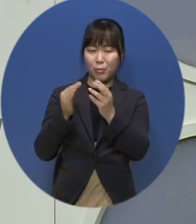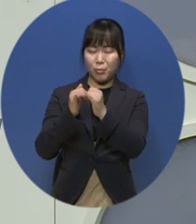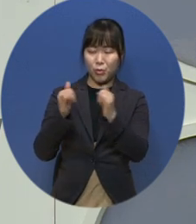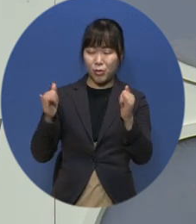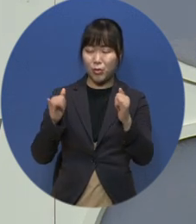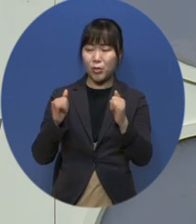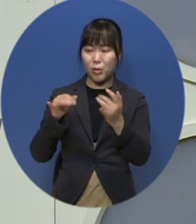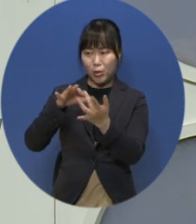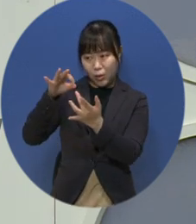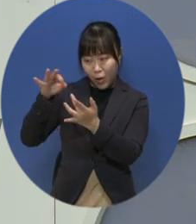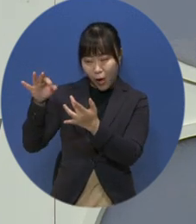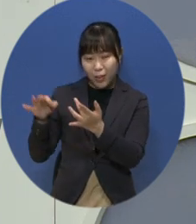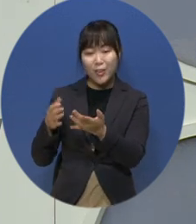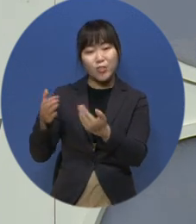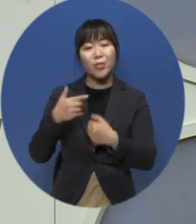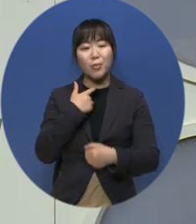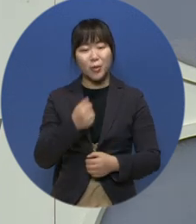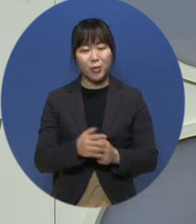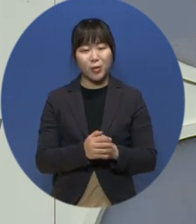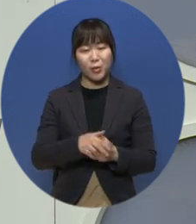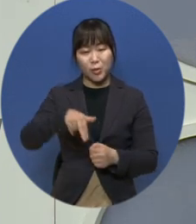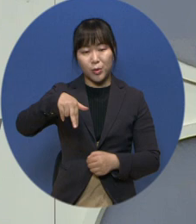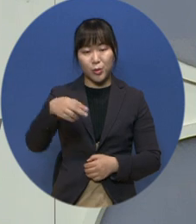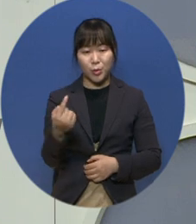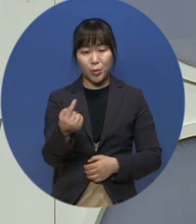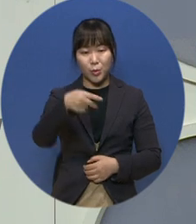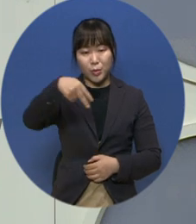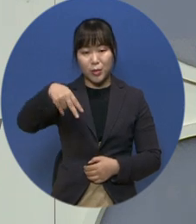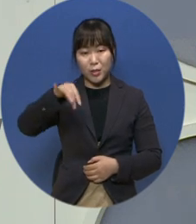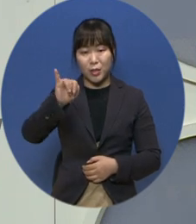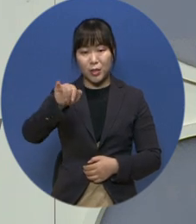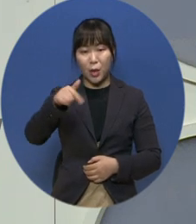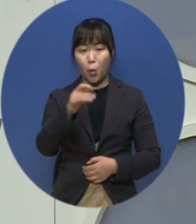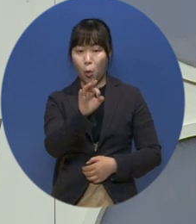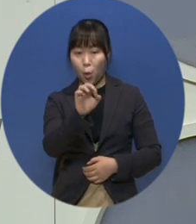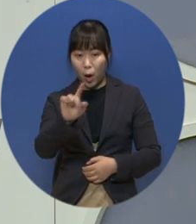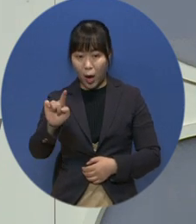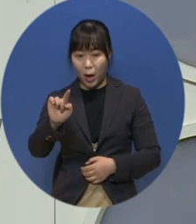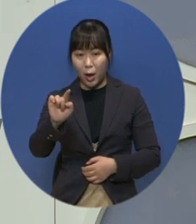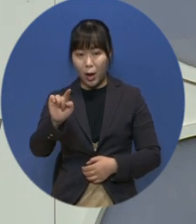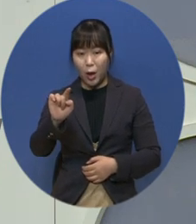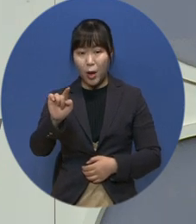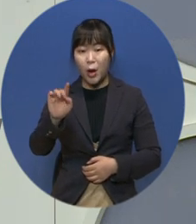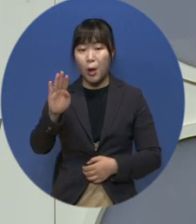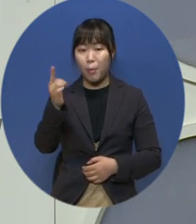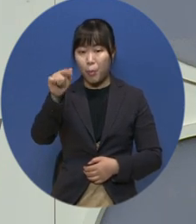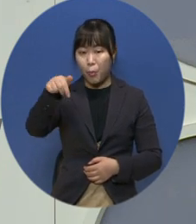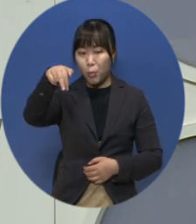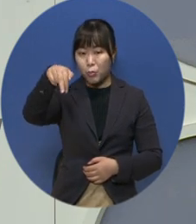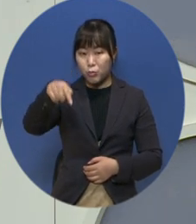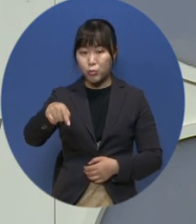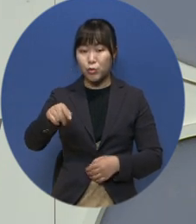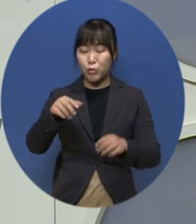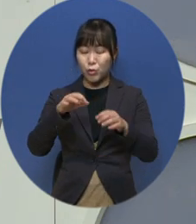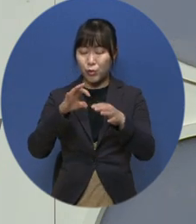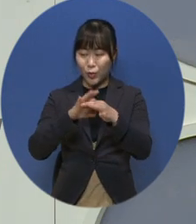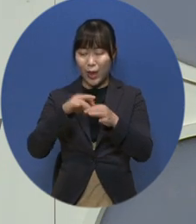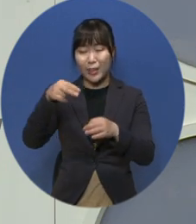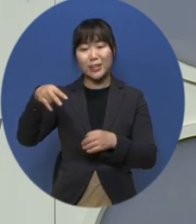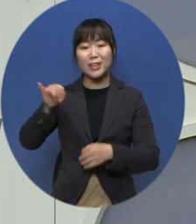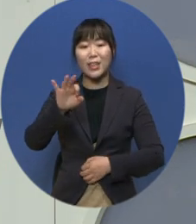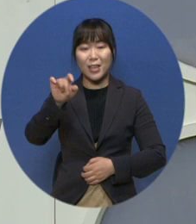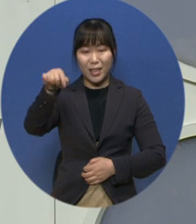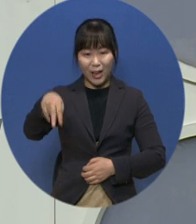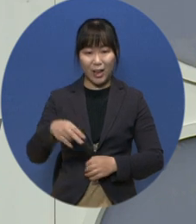작품이었습니다. 그래서 조시고와 복수의 씨앗이라는 중국 진나라 때 이야기를 배경으로